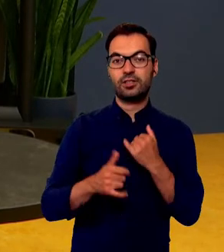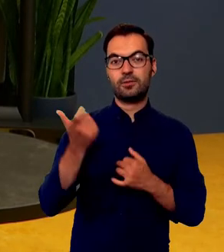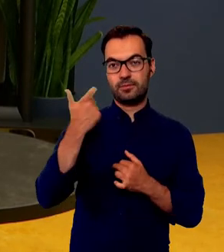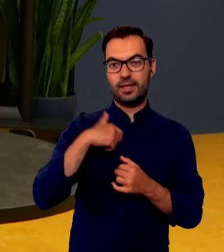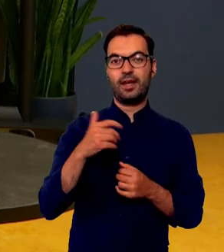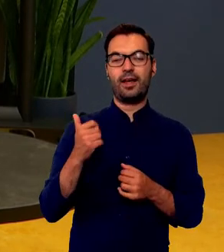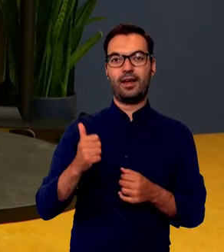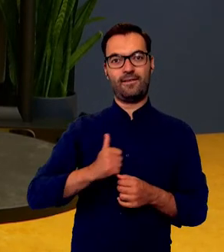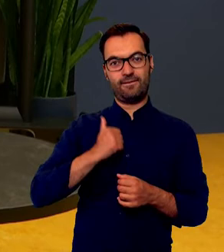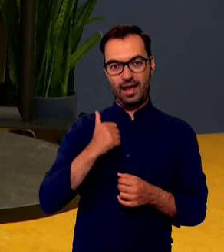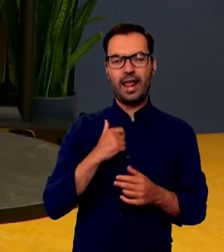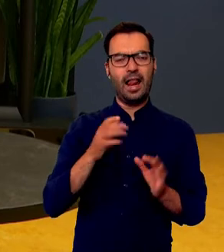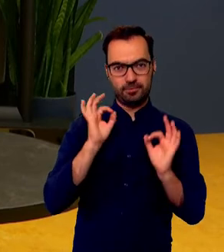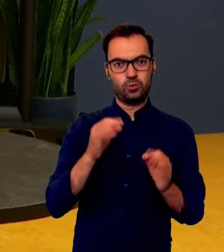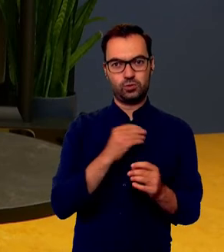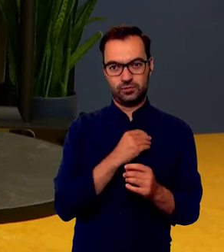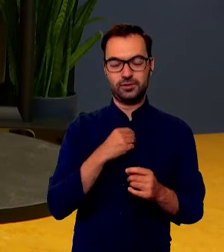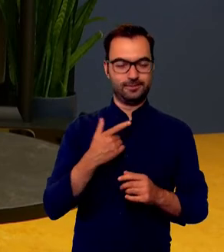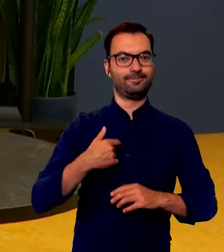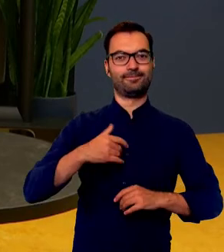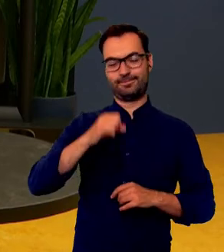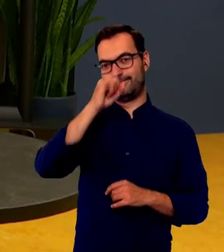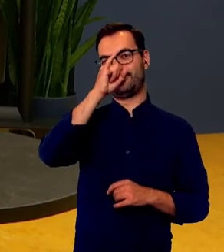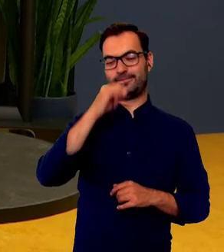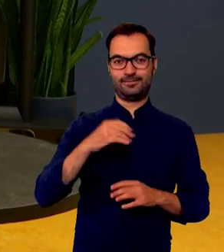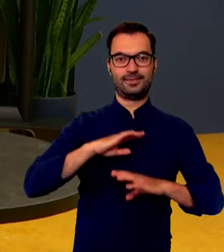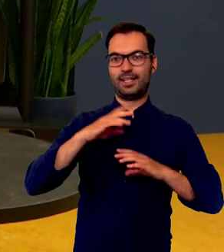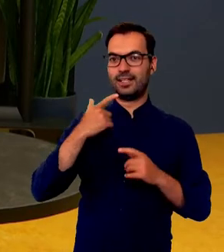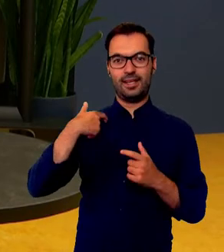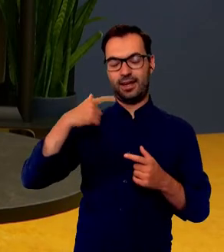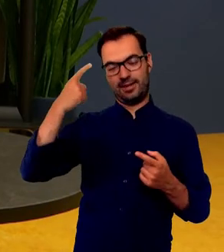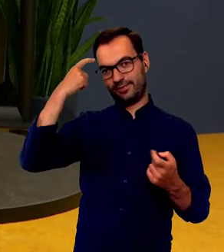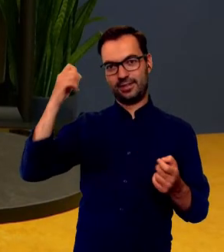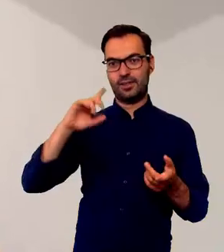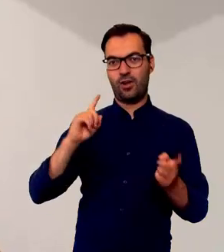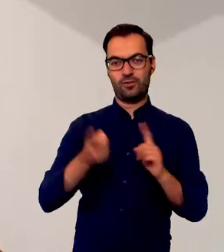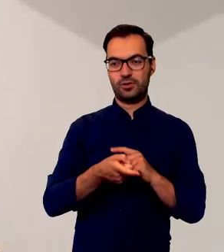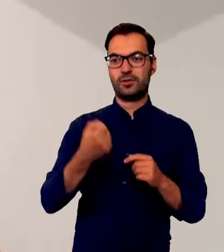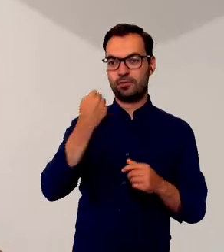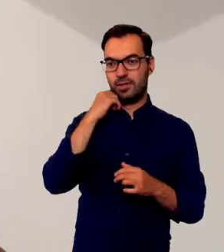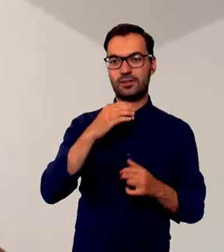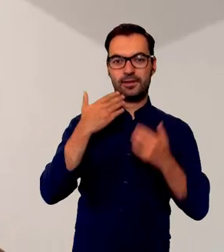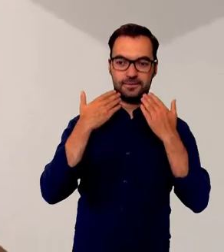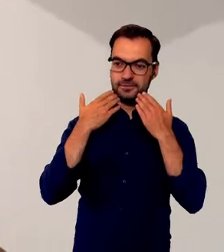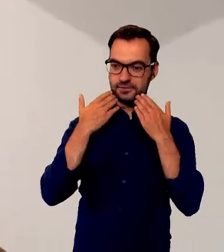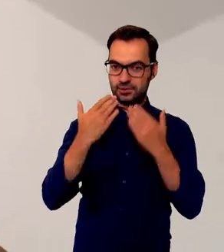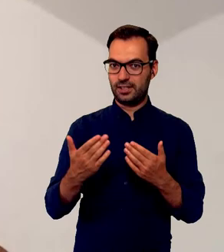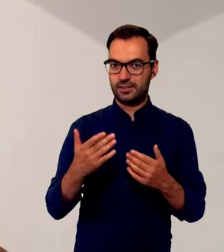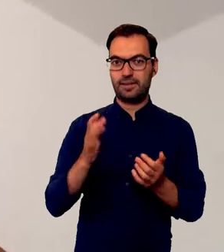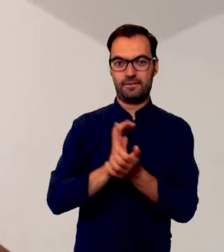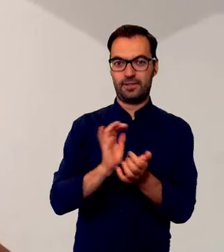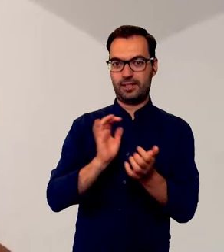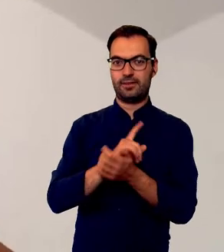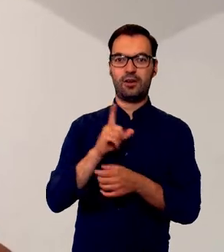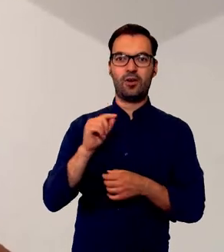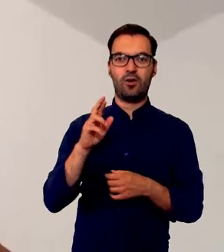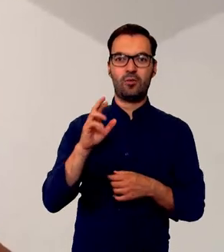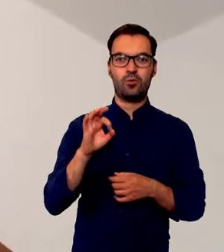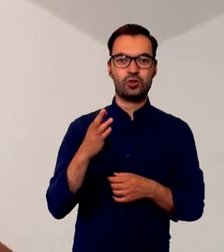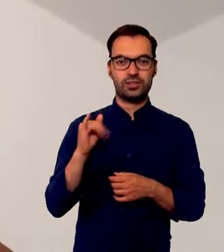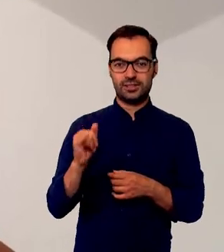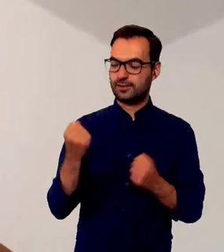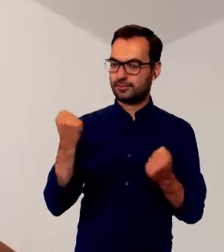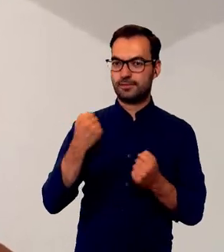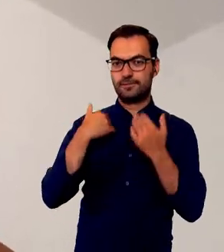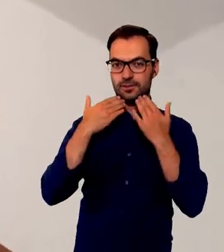dostaję wiatru w żagle. Ja nie jestem z tych, co jak się uchwali, to mi na łeb bije, wręcz odwrotnie. Jestem bardzo wdzięczna wydawnictwu Pruszyński Spółka, jestem